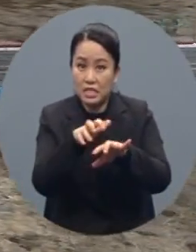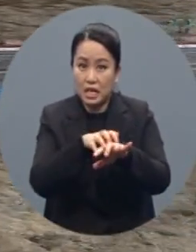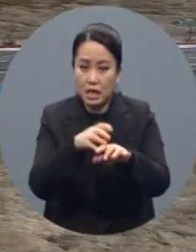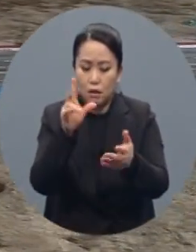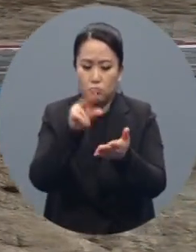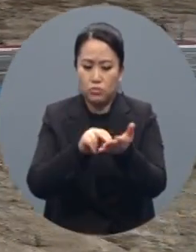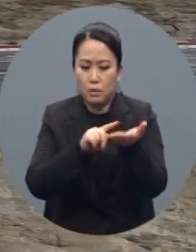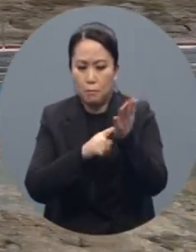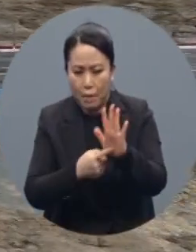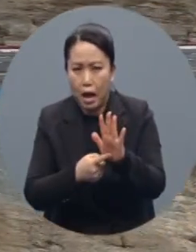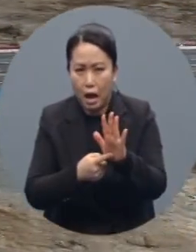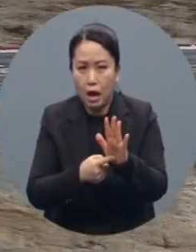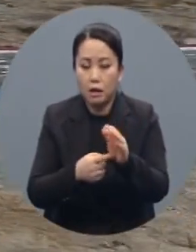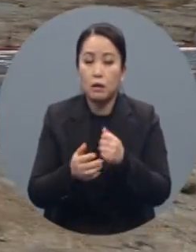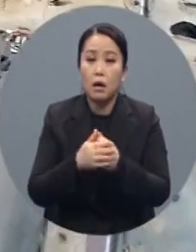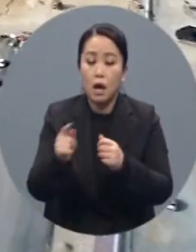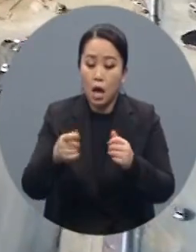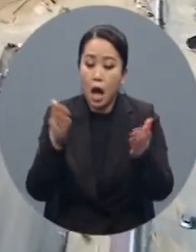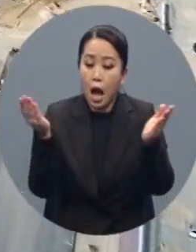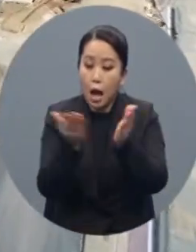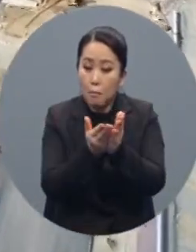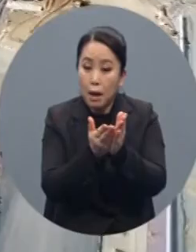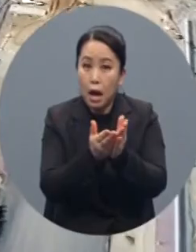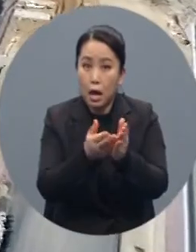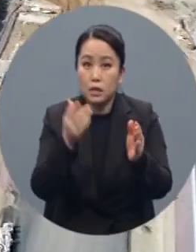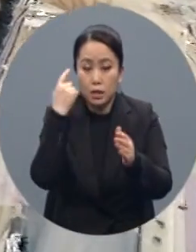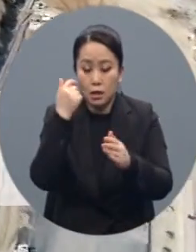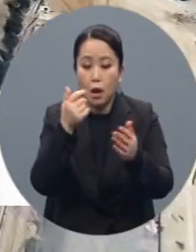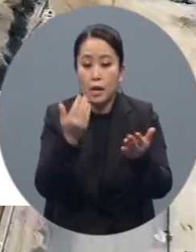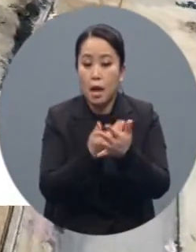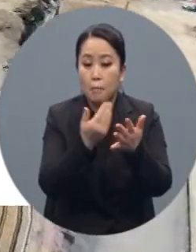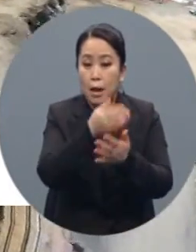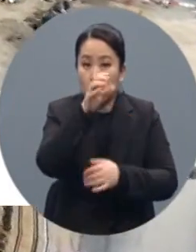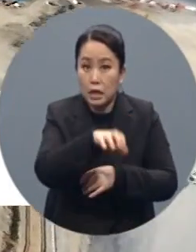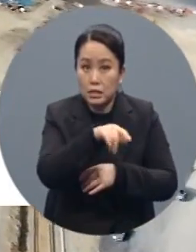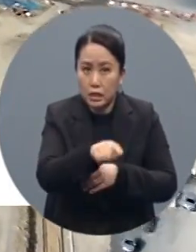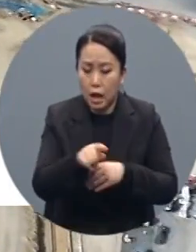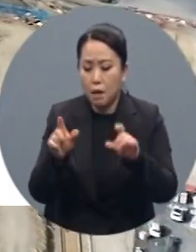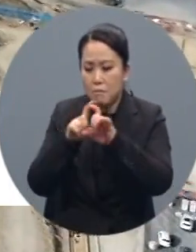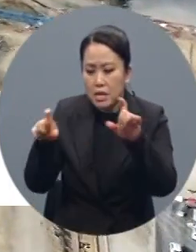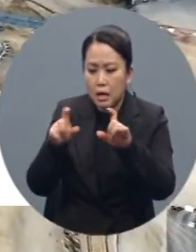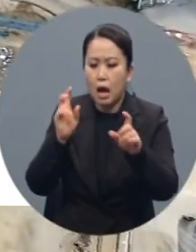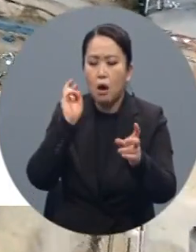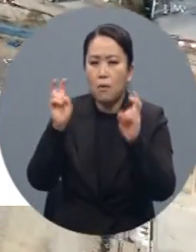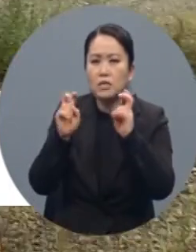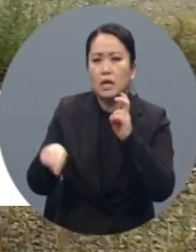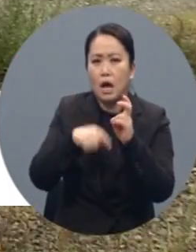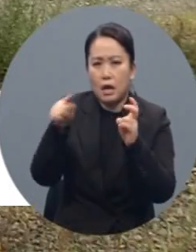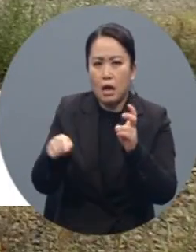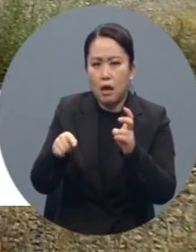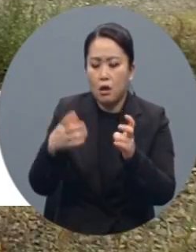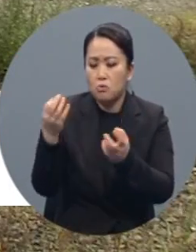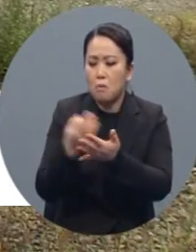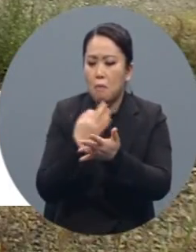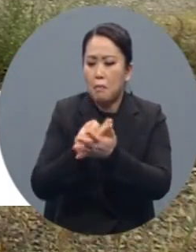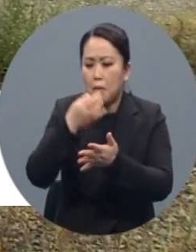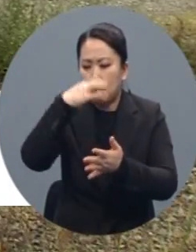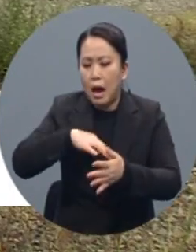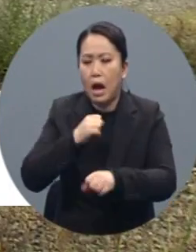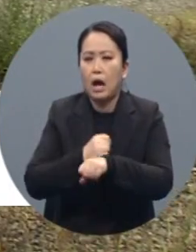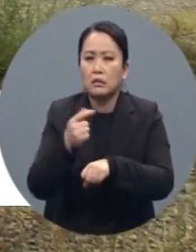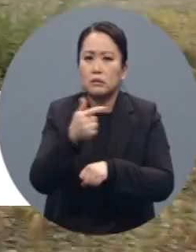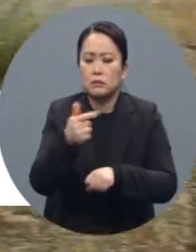나섰습니다 박만 배우 단지가 자칫 민간 개발업자 이에 배만 불리는 투기 공간 으로 전락할 우려가 크다는